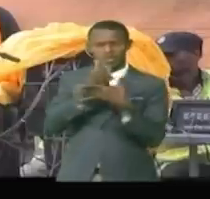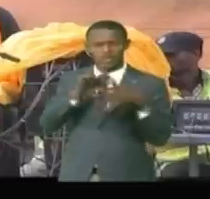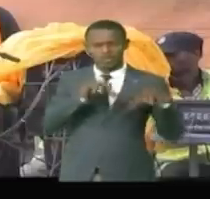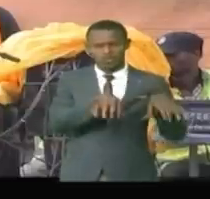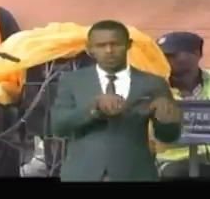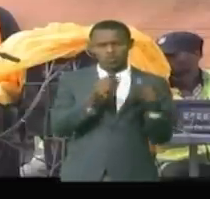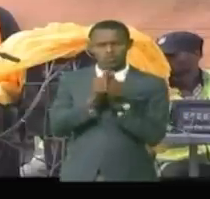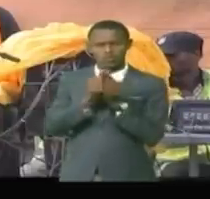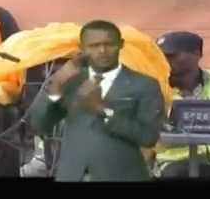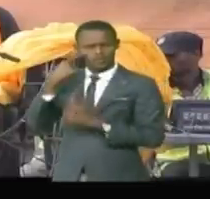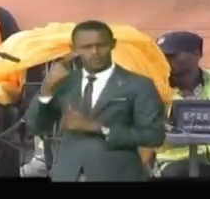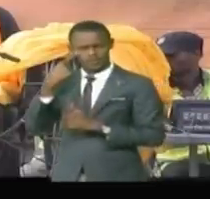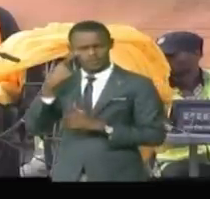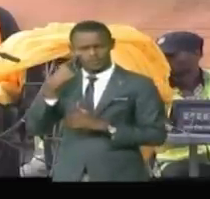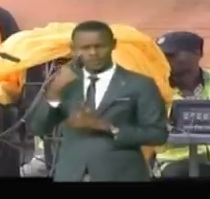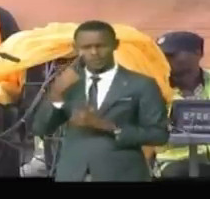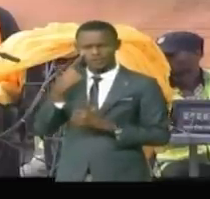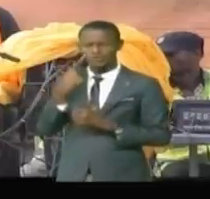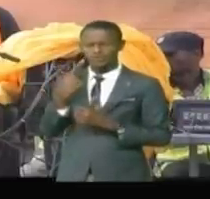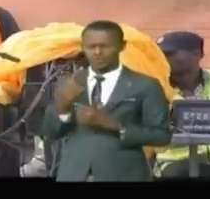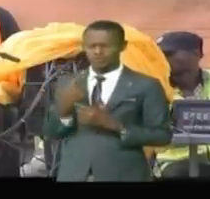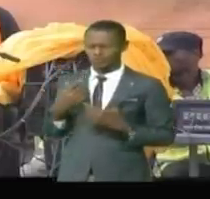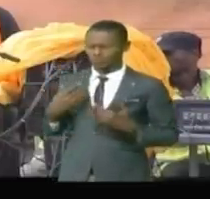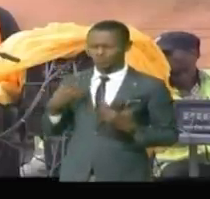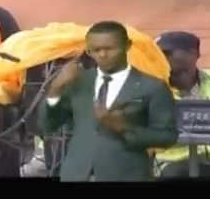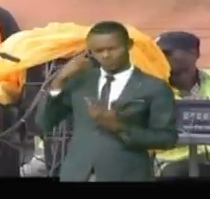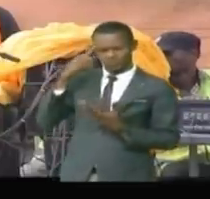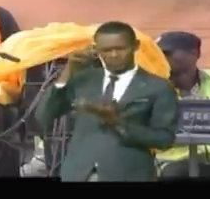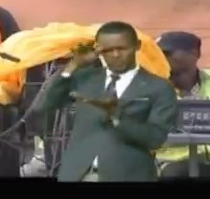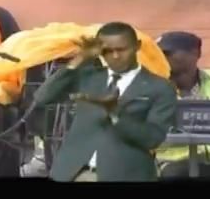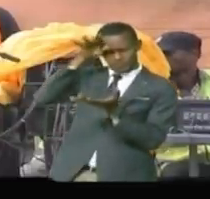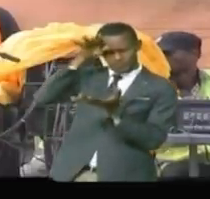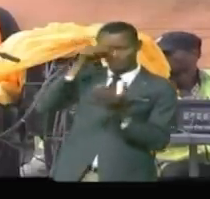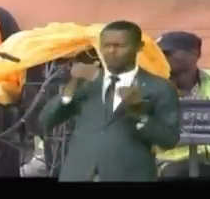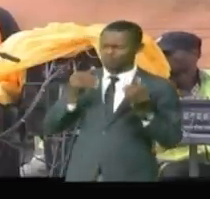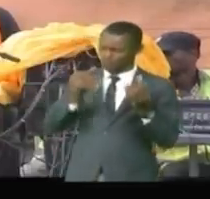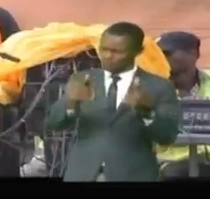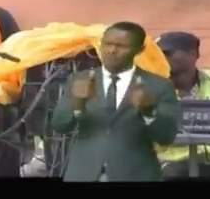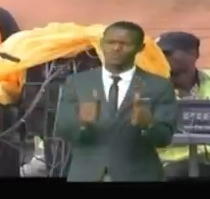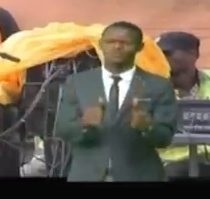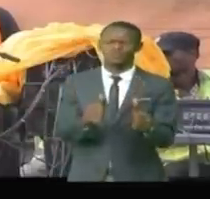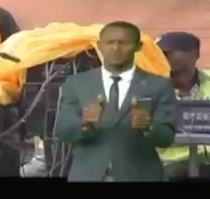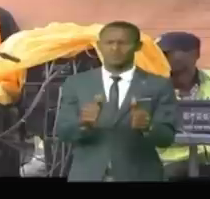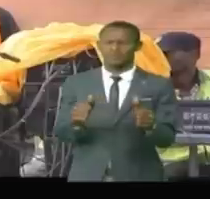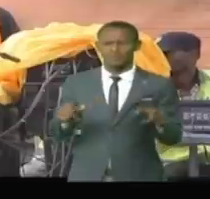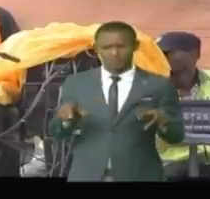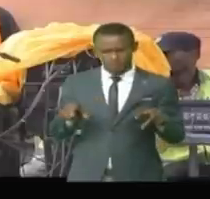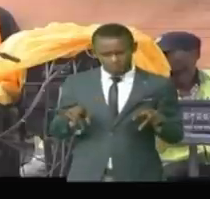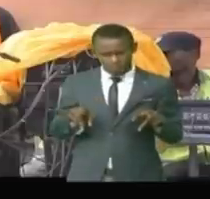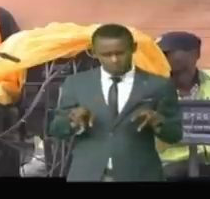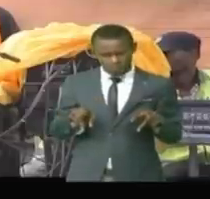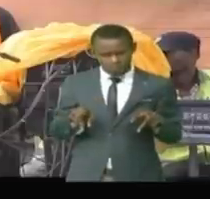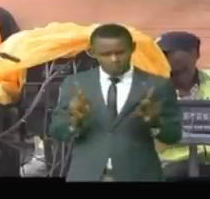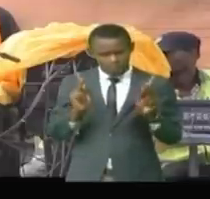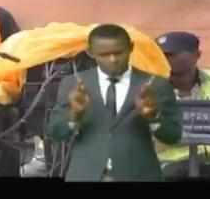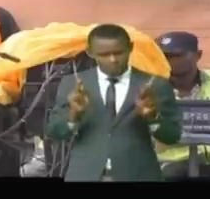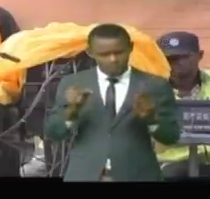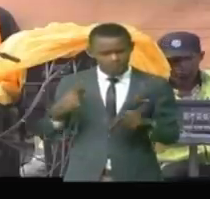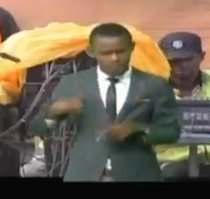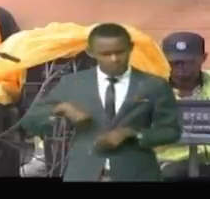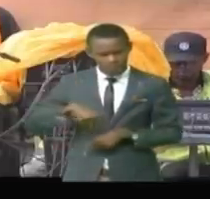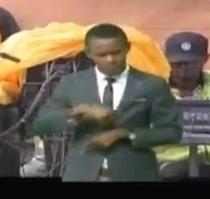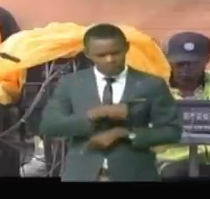garantissant de notre part un accompagnement honnête et équitable un accompagnement qui préservera en tout